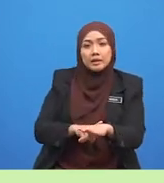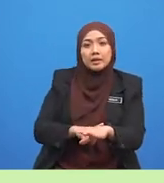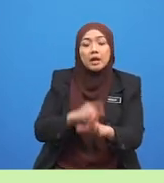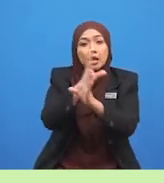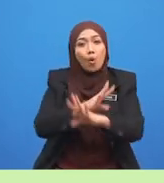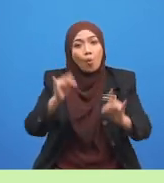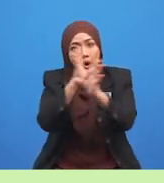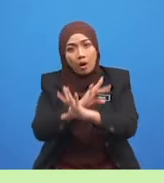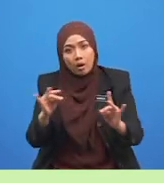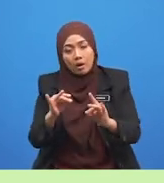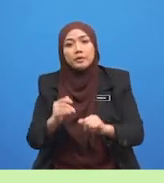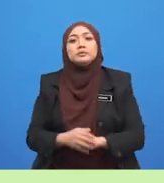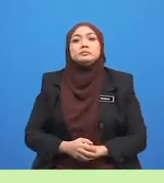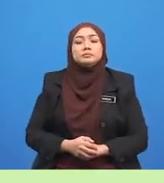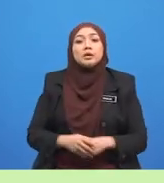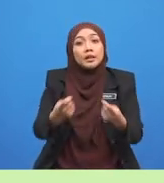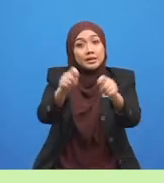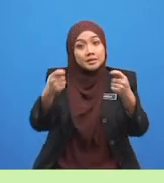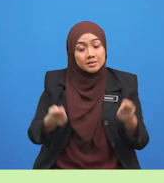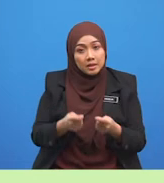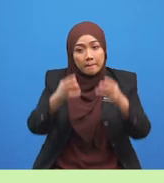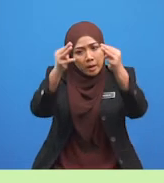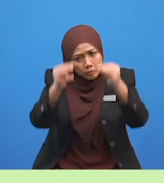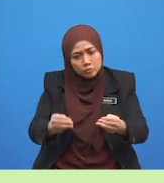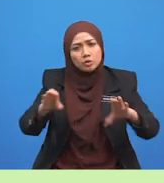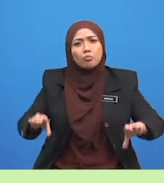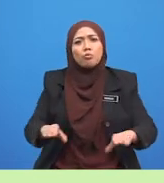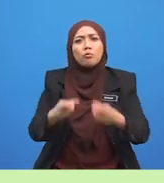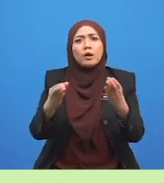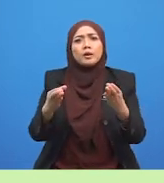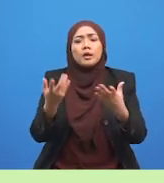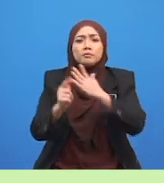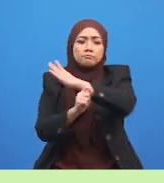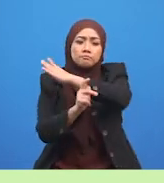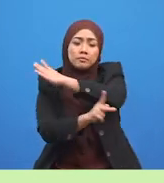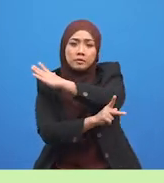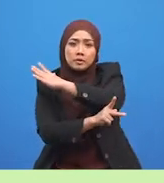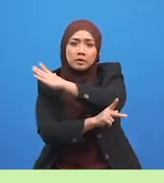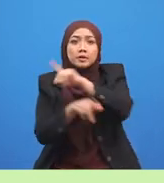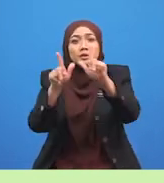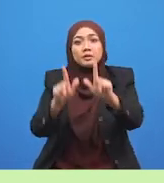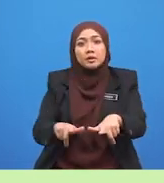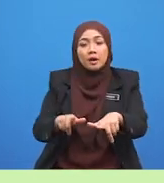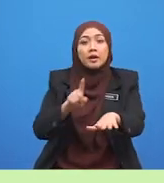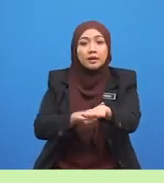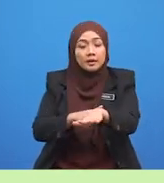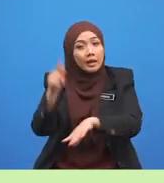Manakala, tasik buatan manusia pula ialah tasik Kenyir yang terdapat di negeri Terengganu.